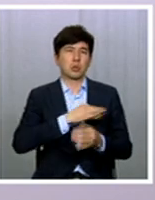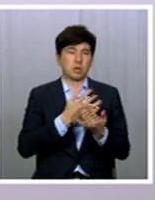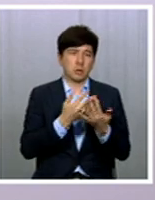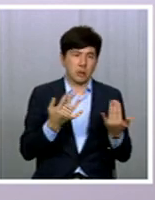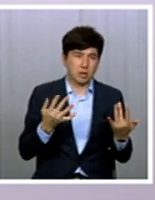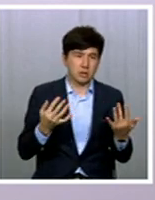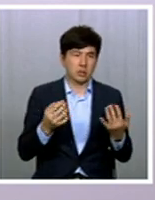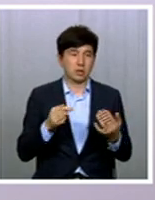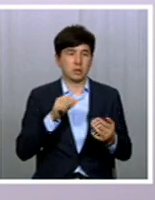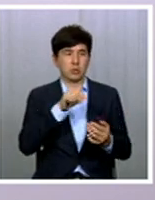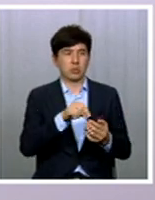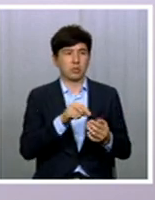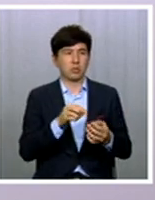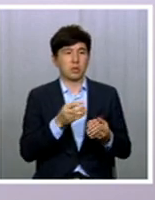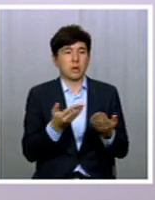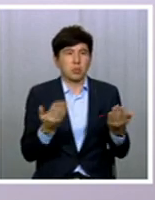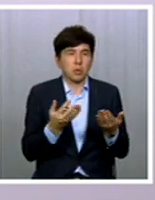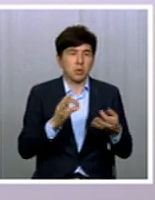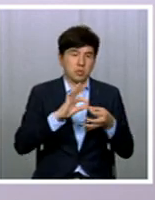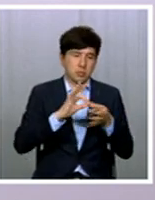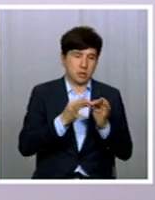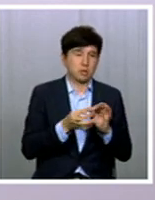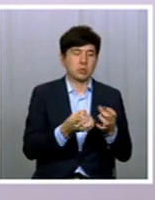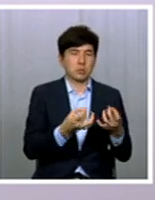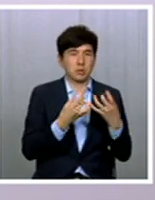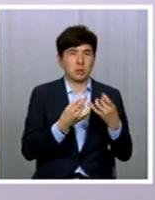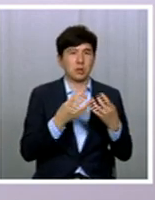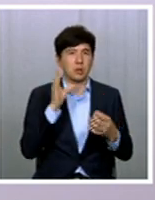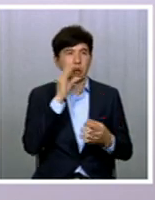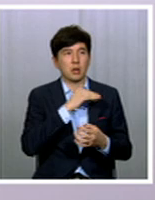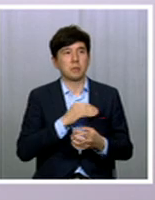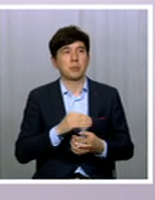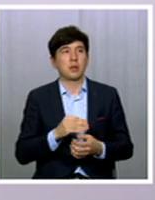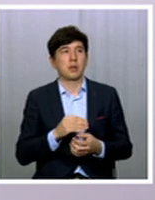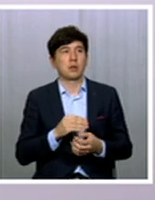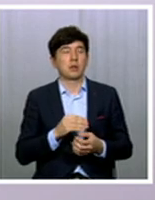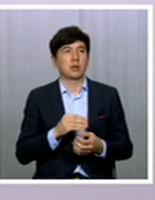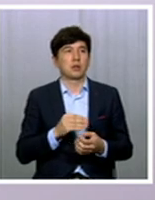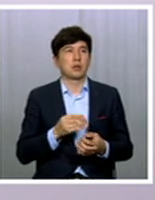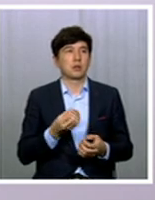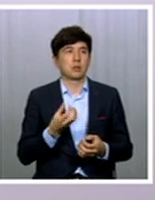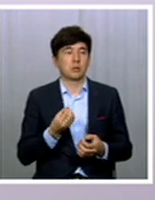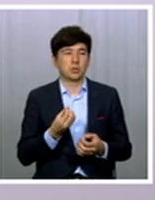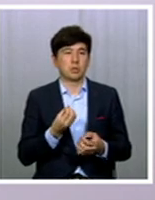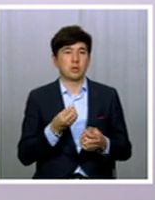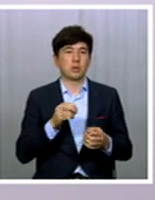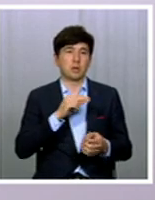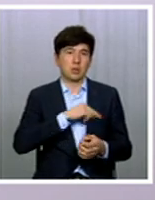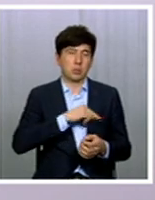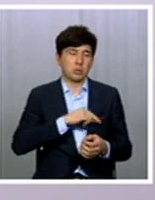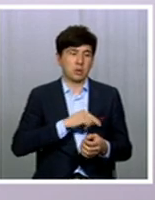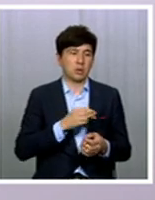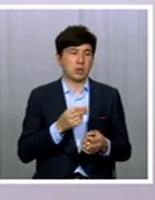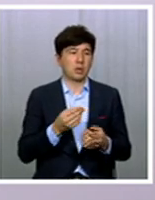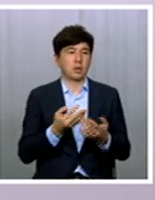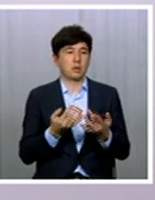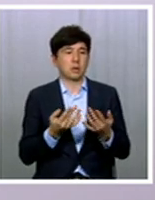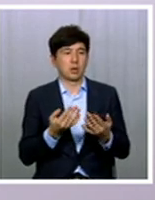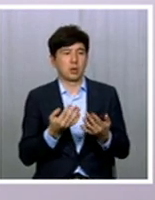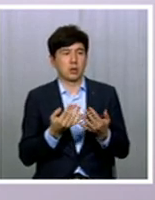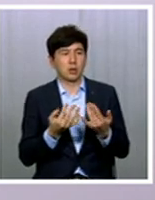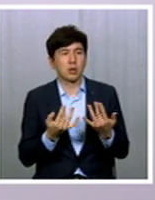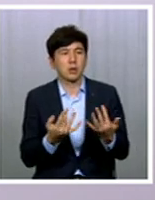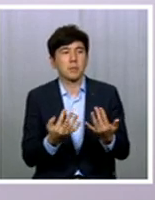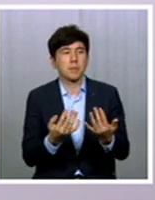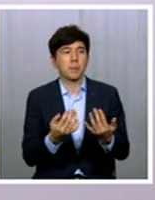ақпарат беріледі және қандай кәсіпорындарға қандай жұмысшылар қажет екендігі туралы хабарландырулар жарияланады. Осы